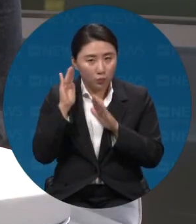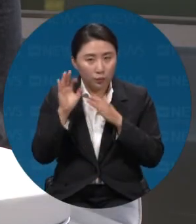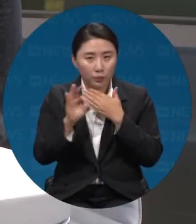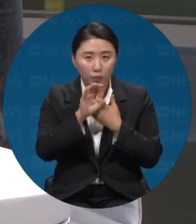좋겠습니다